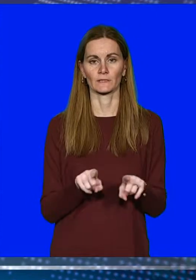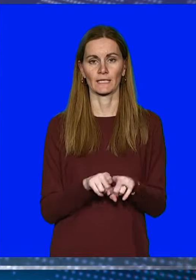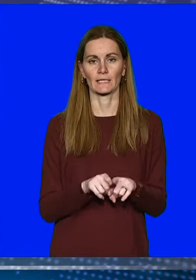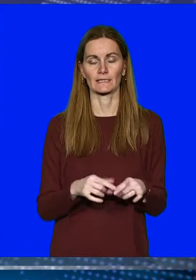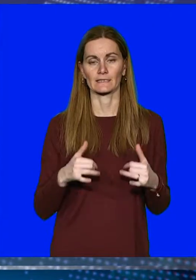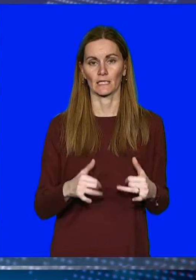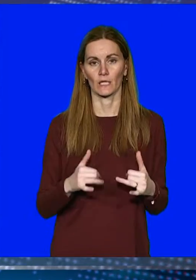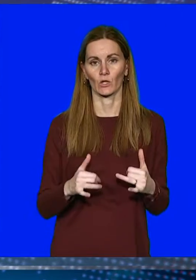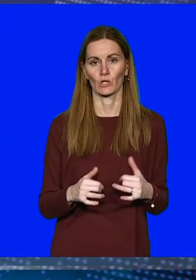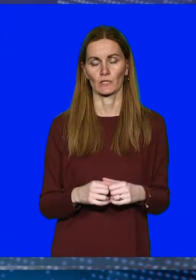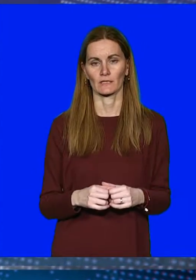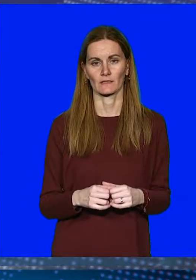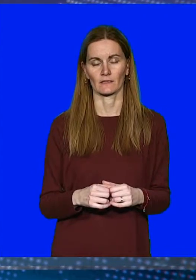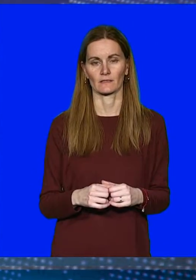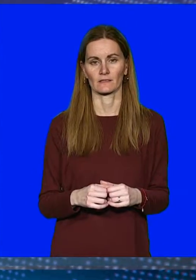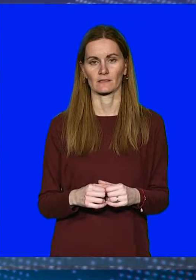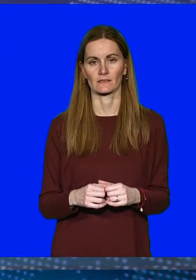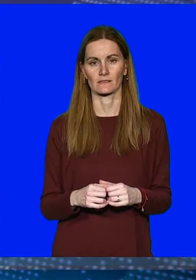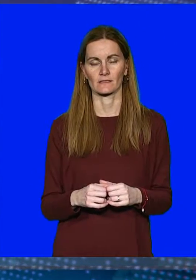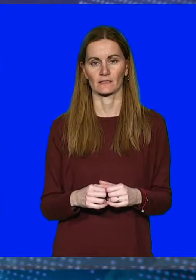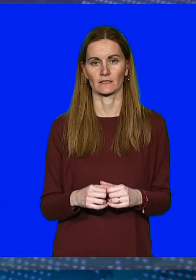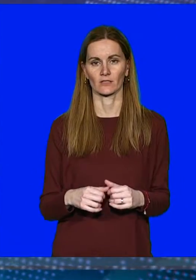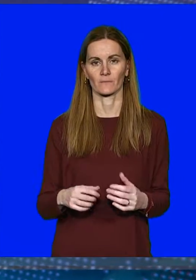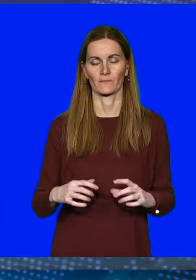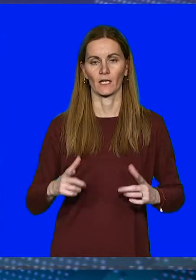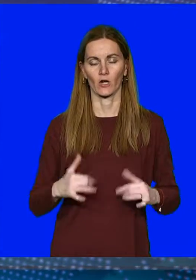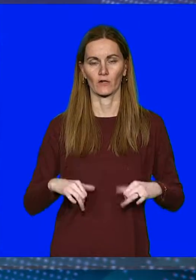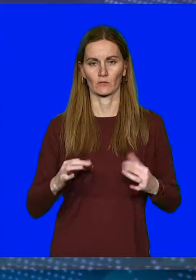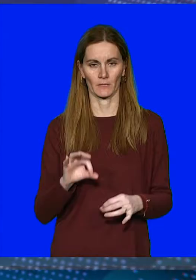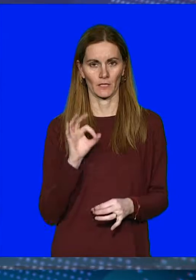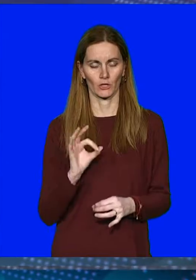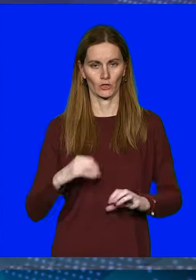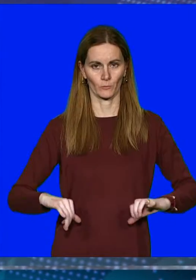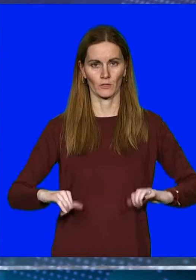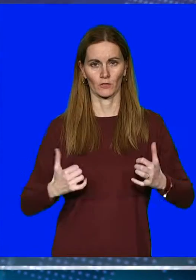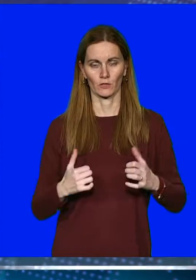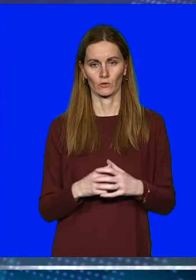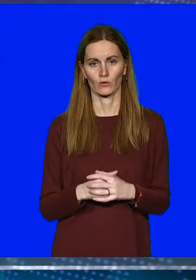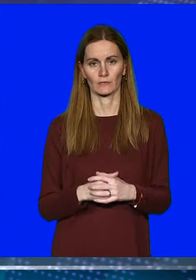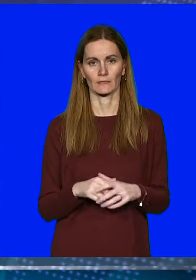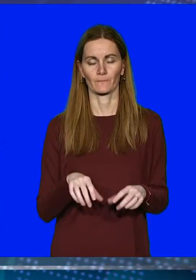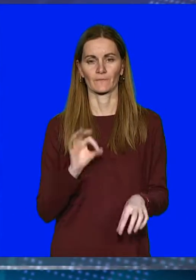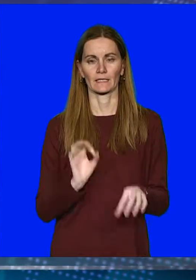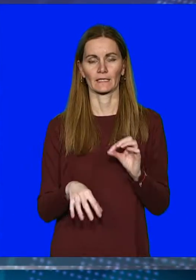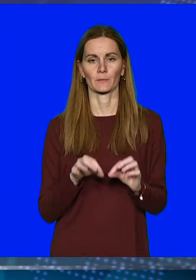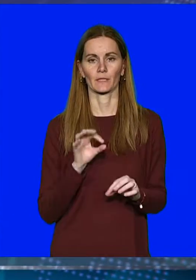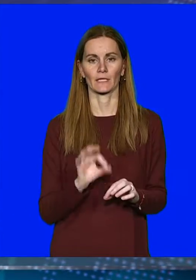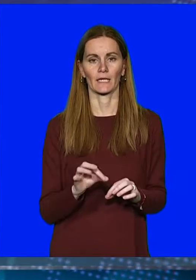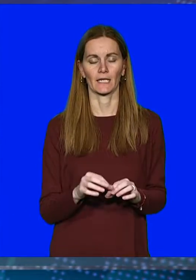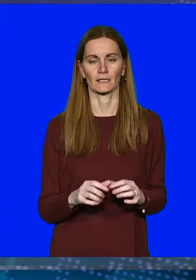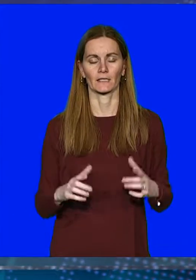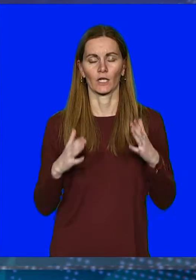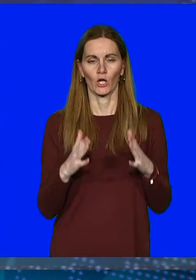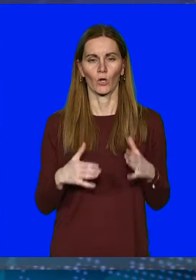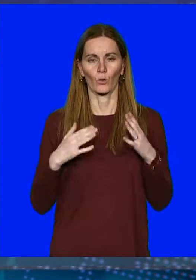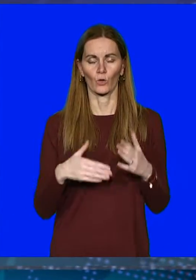ona nama bude kao 2018. jer je 2018. sigurno bila jedna dobra godina. Ipak naglasak